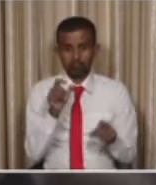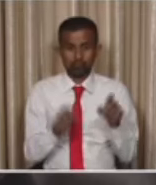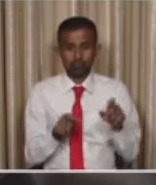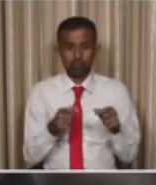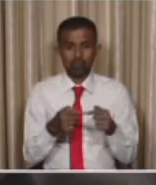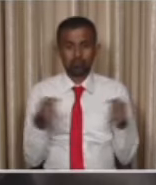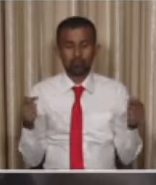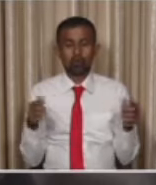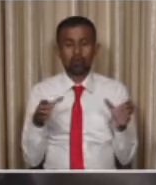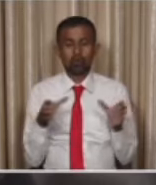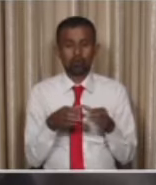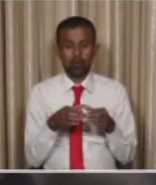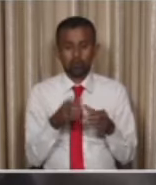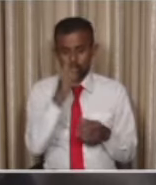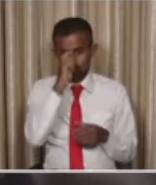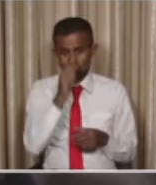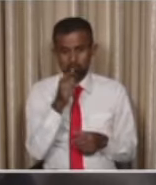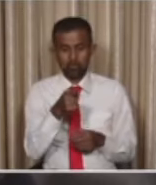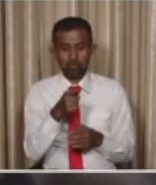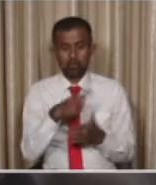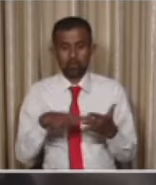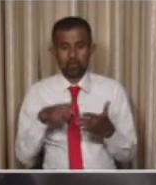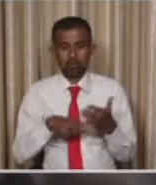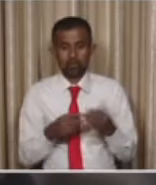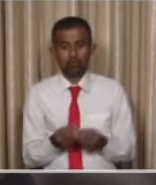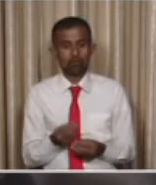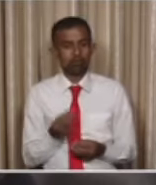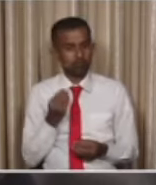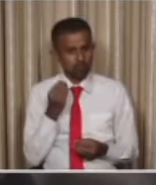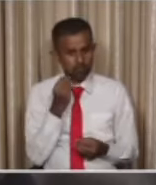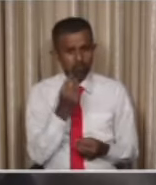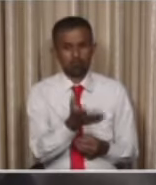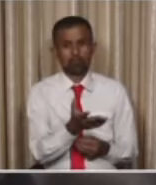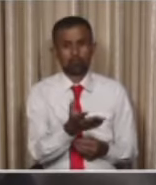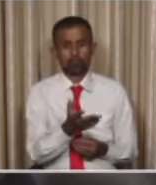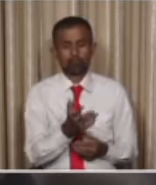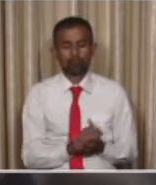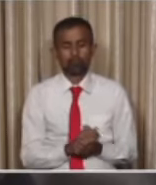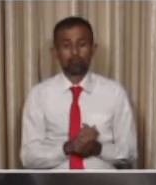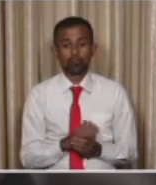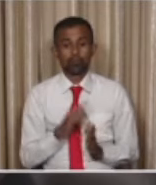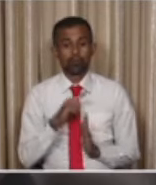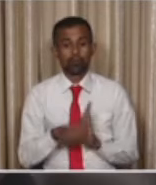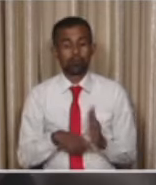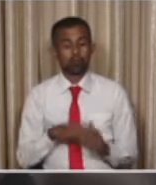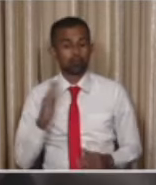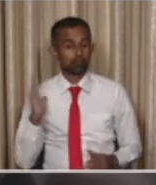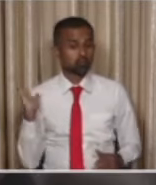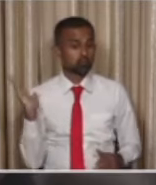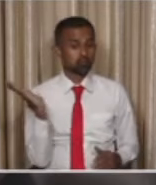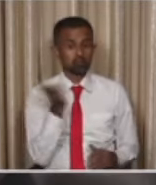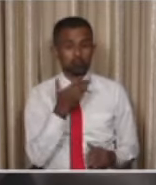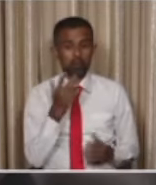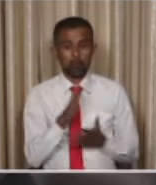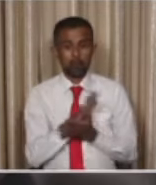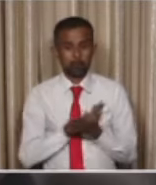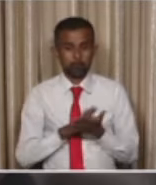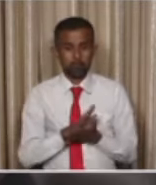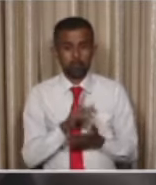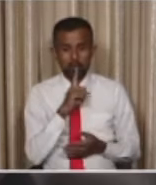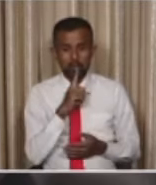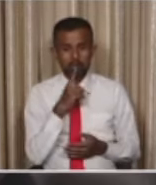வாக்களிப்பார்கள். ஆனால் நாடு பூராகவும் வெளிப்படையாக அவர் சொல்லியிருக்கிற விடயங்கள் நடைமுறைப்படுத்தப்பட